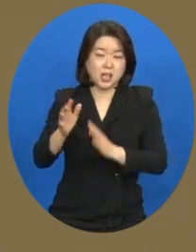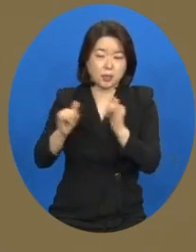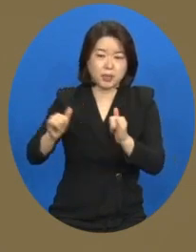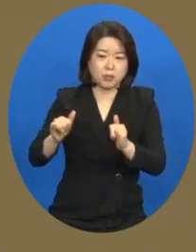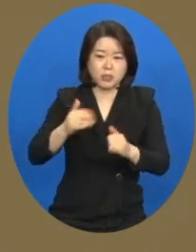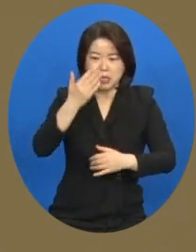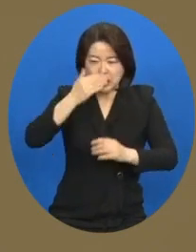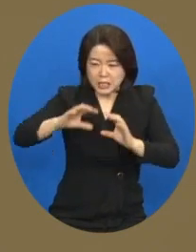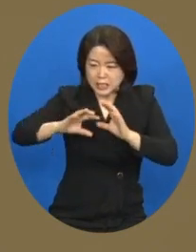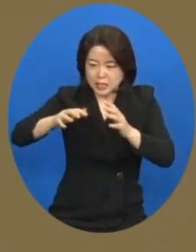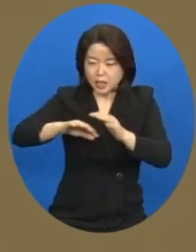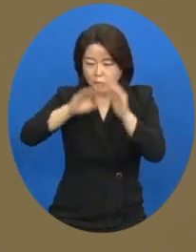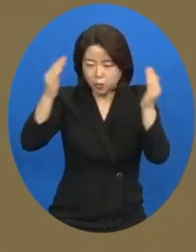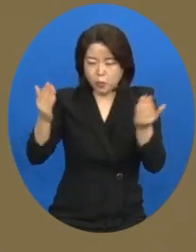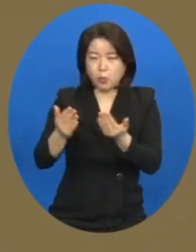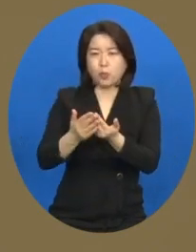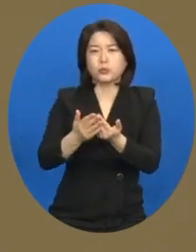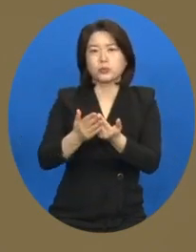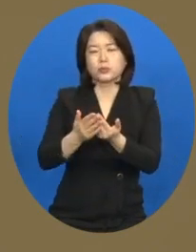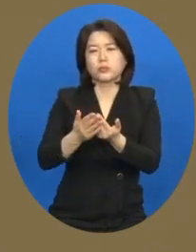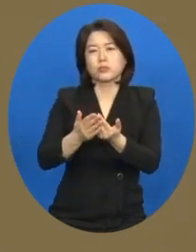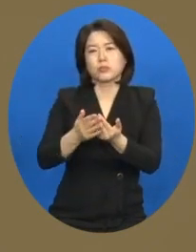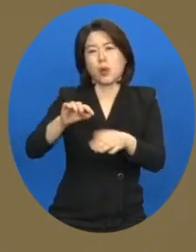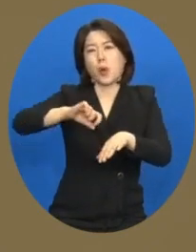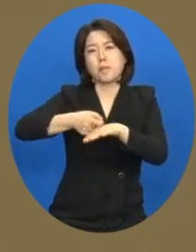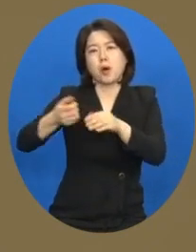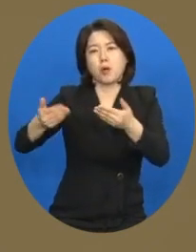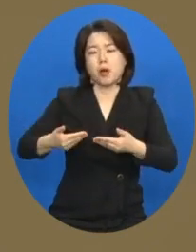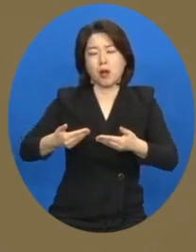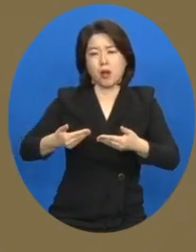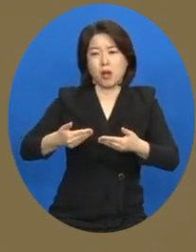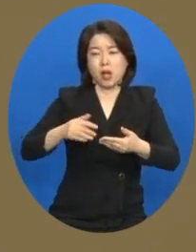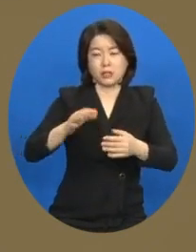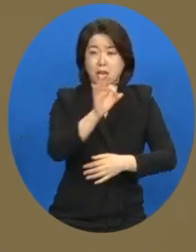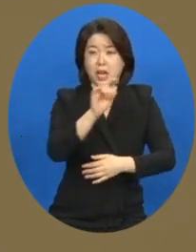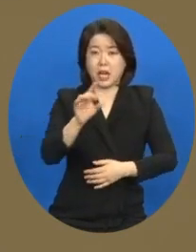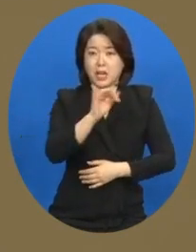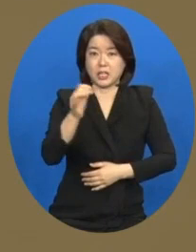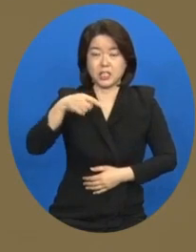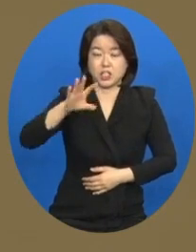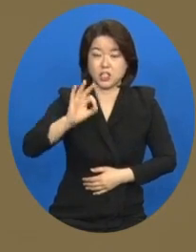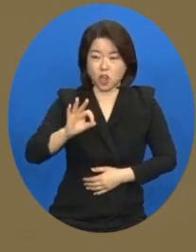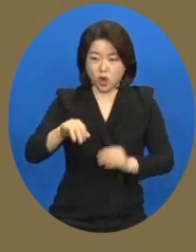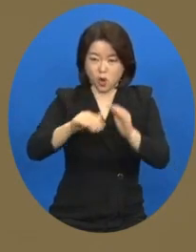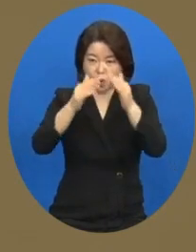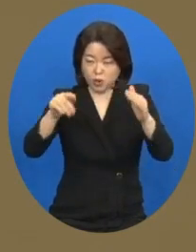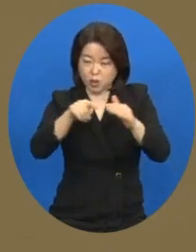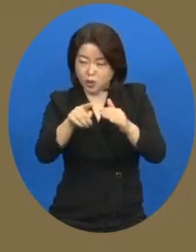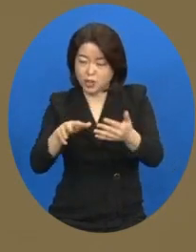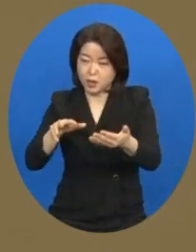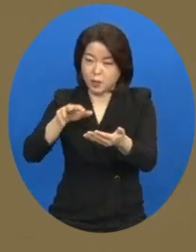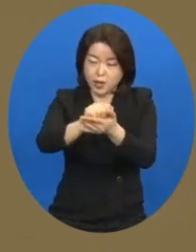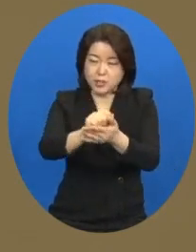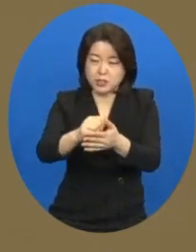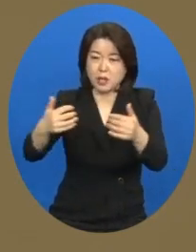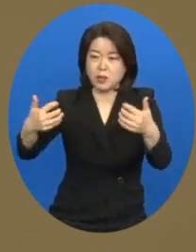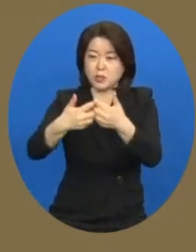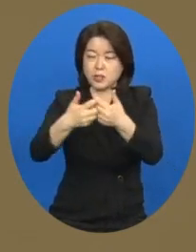그뿐입니까? 온 이스라엘이 그 다음 아이성 전투에서 대패합니다. 한 사람의 죄를 지은 게